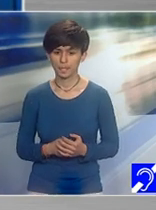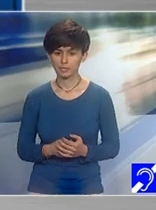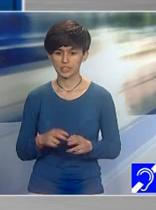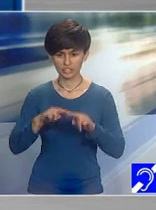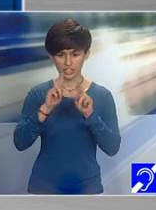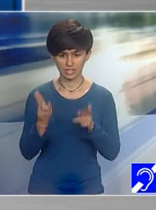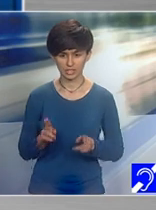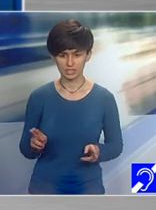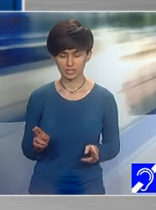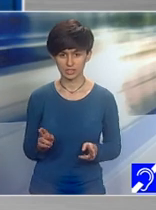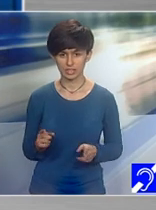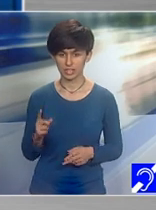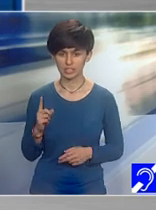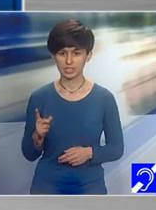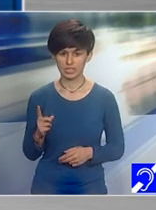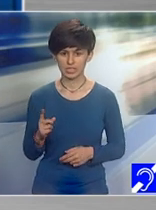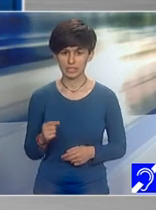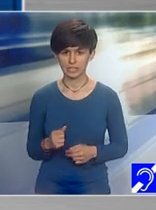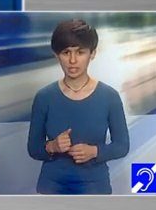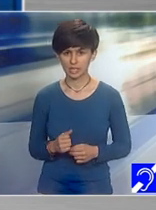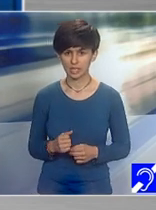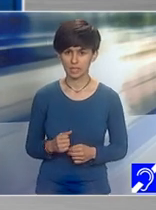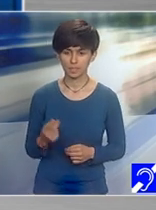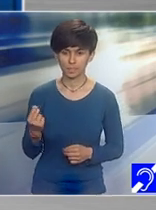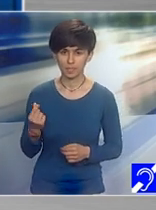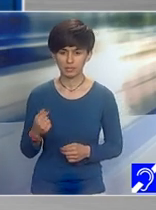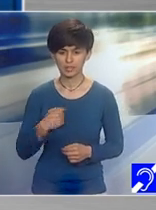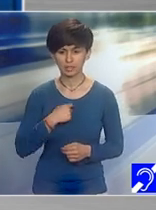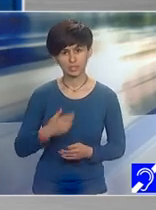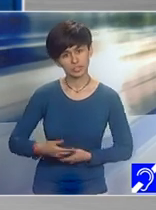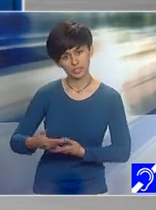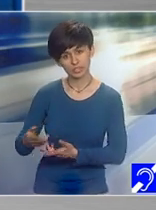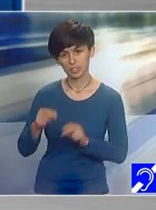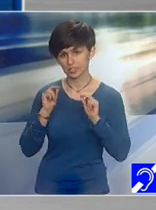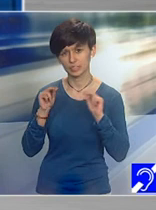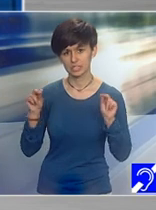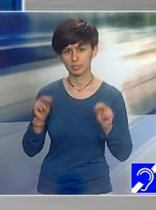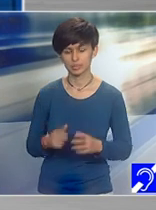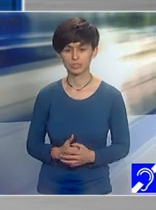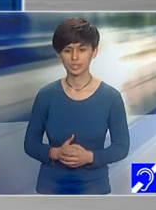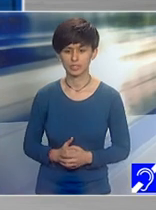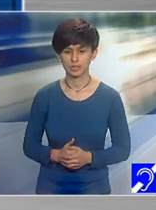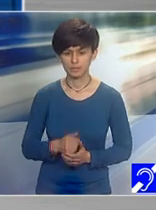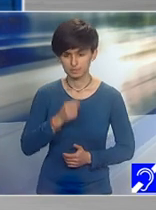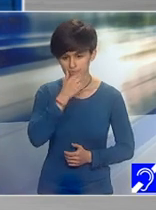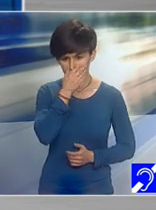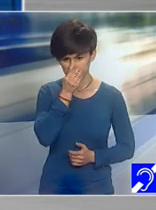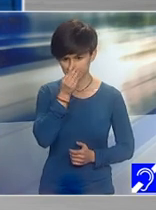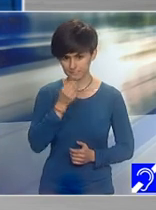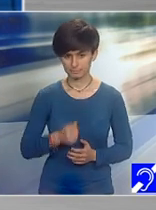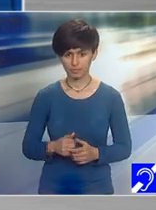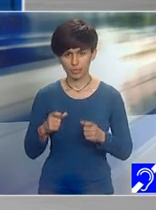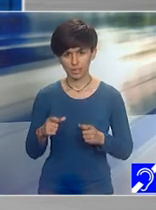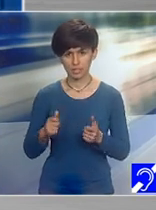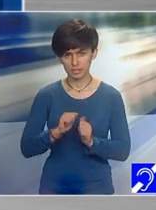sindicalist, dar acei bani trebuie să meargă, ar putea să meargă în învățământ, în pregătirilor, pentru profesori și așa mai departe. Sala de